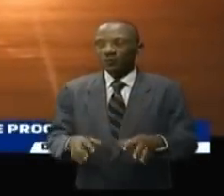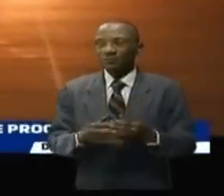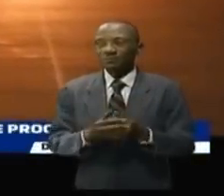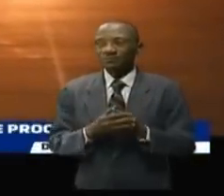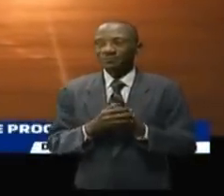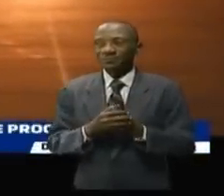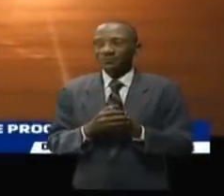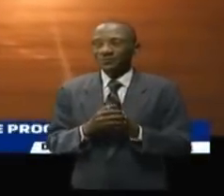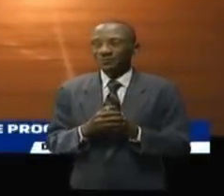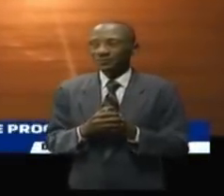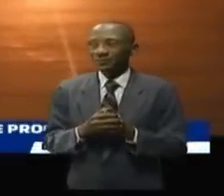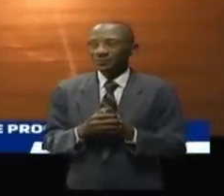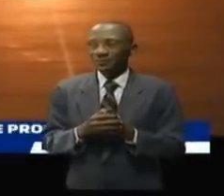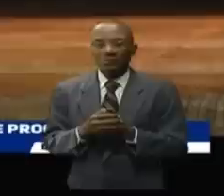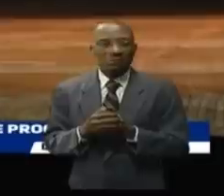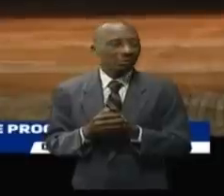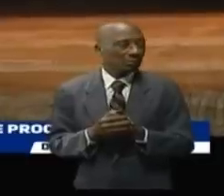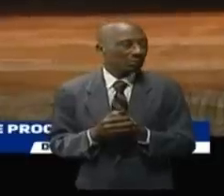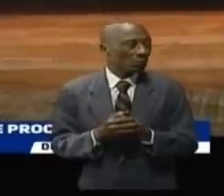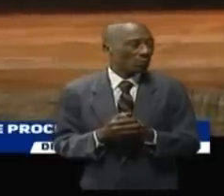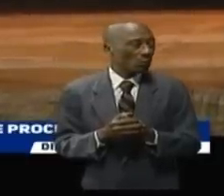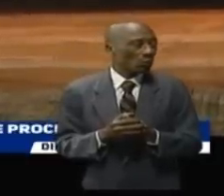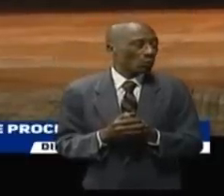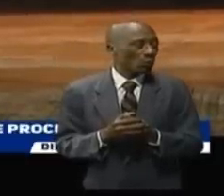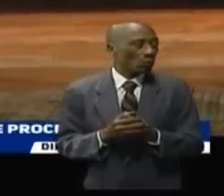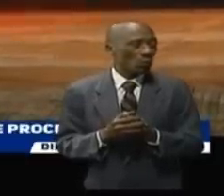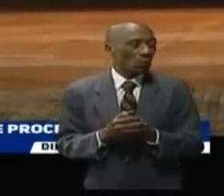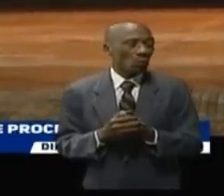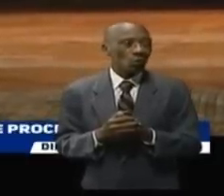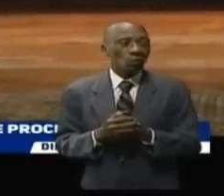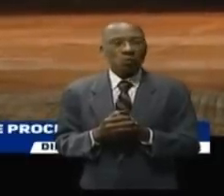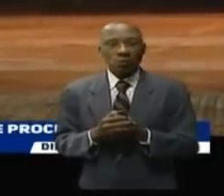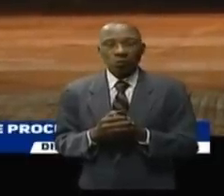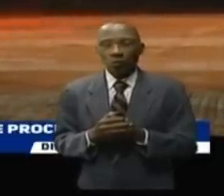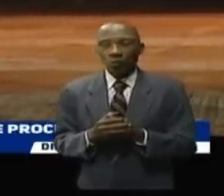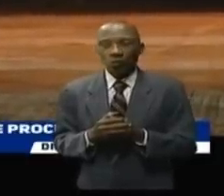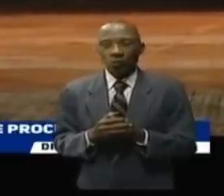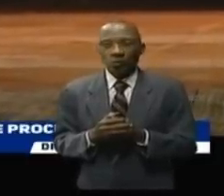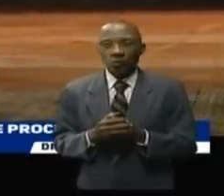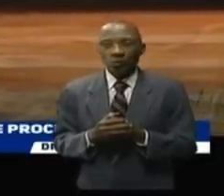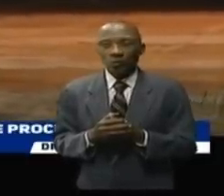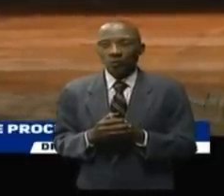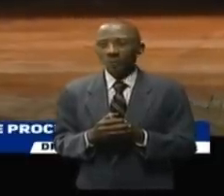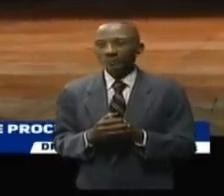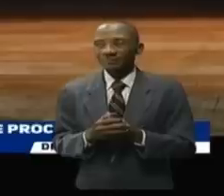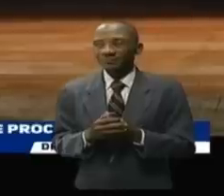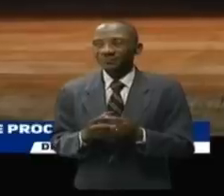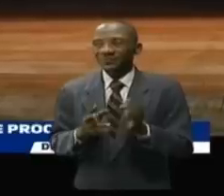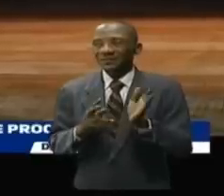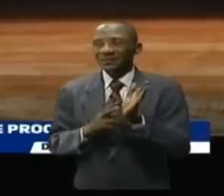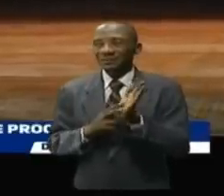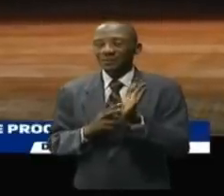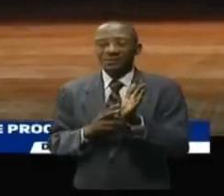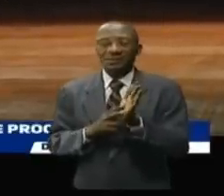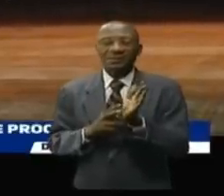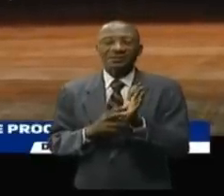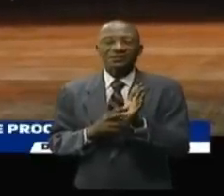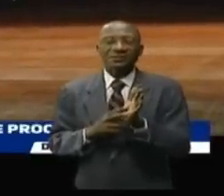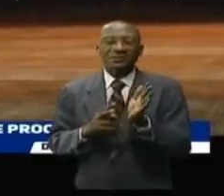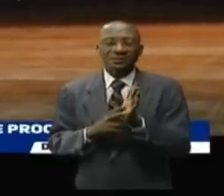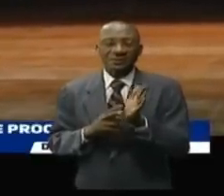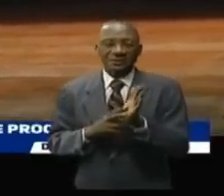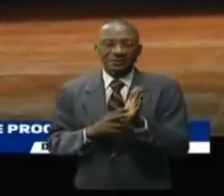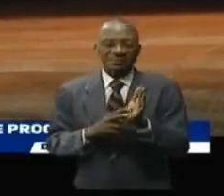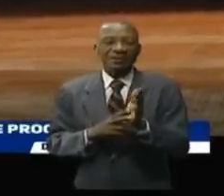Visite annoncée depuis quelques jours à Kinshasa, c'est ce dimanche 20 novembre à 20h, heure locale, sous une